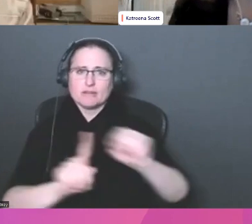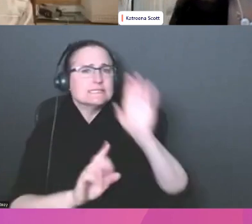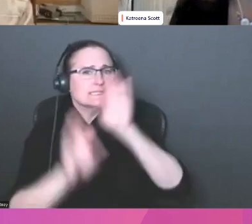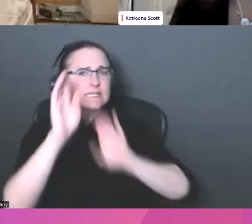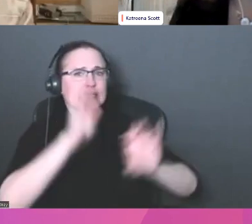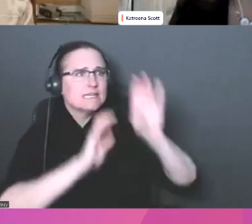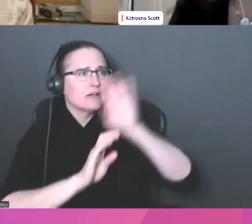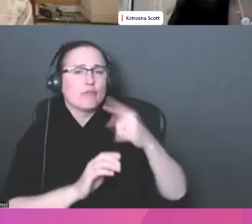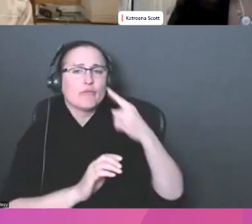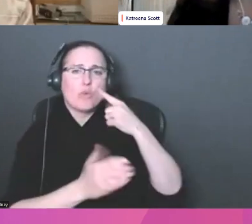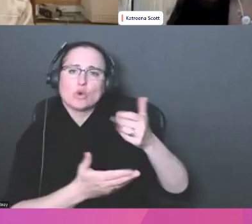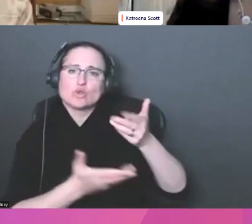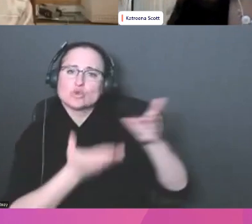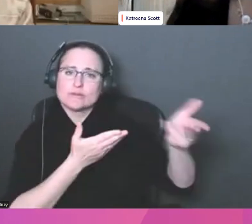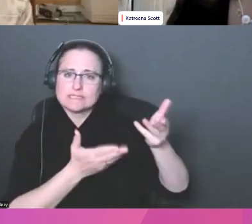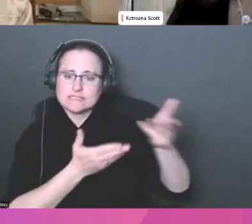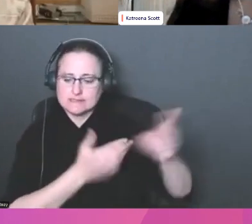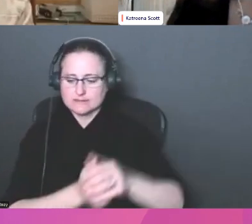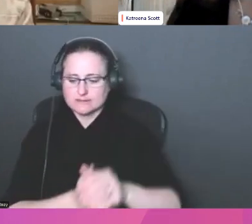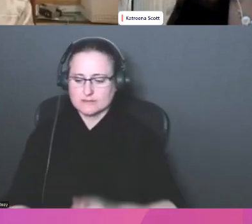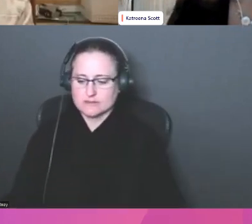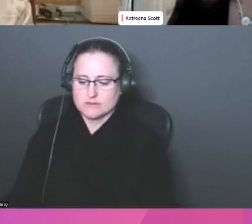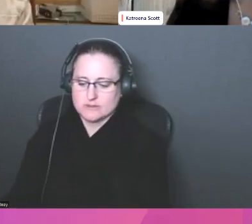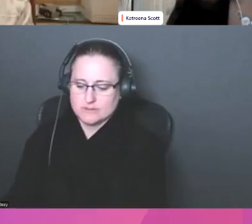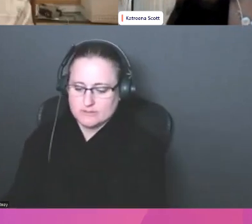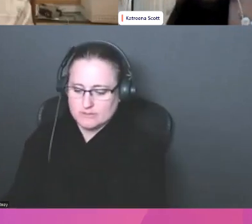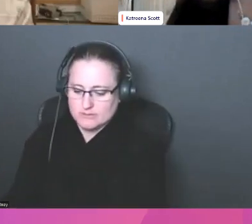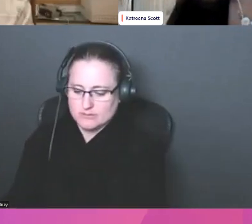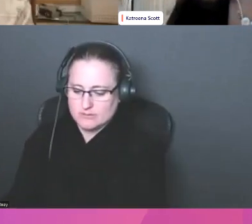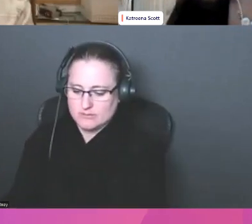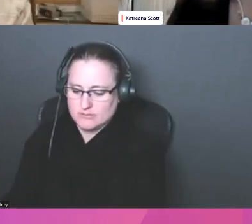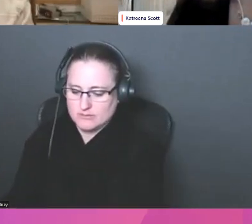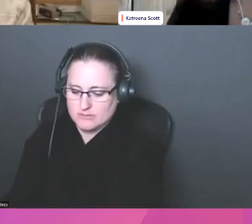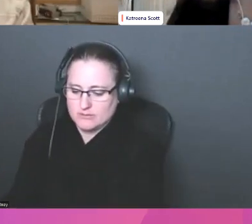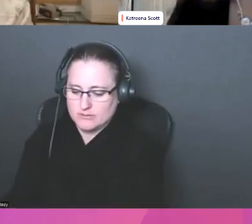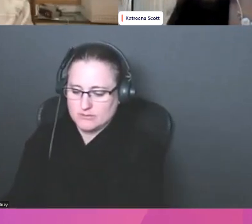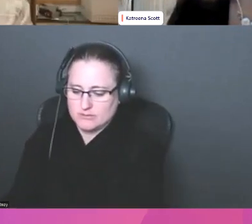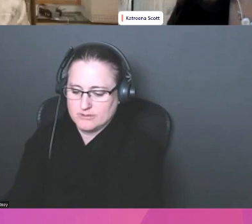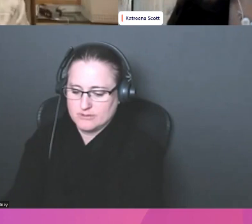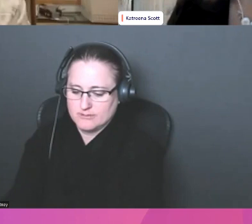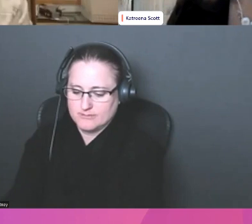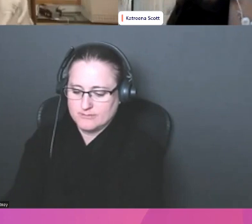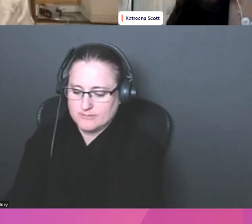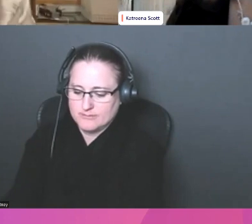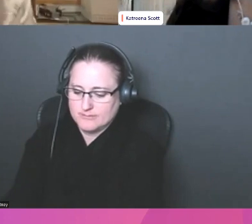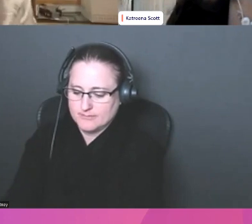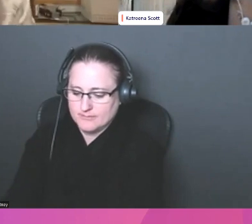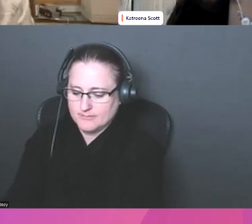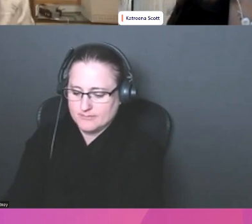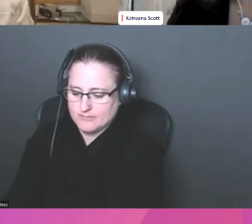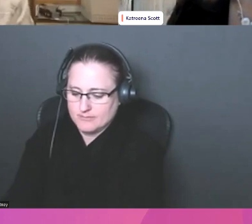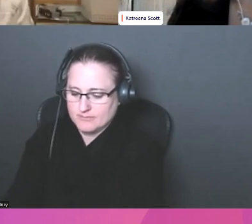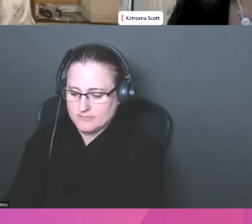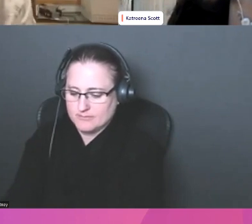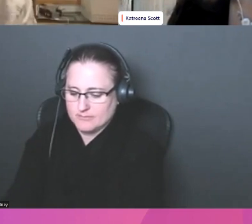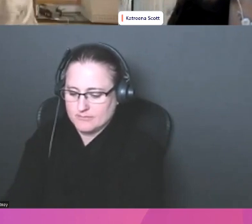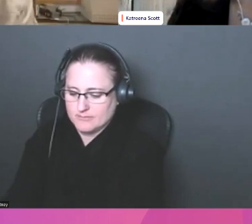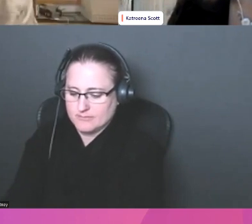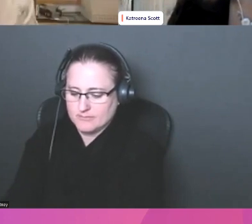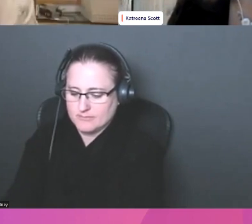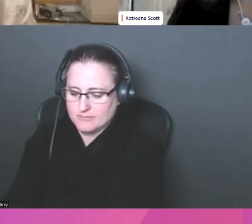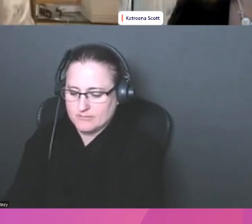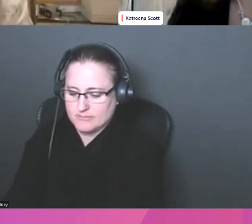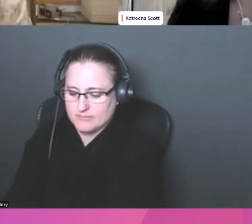où les gens reçoivent de l'aide et ont accès à ces services. Oui, ce sont des points très importants. Nous